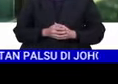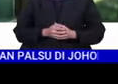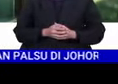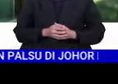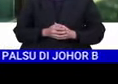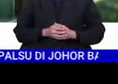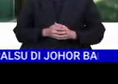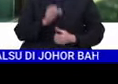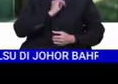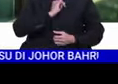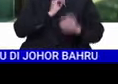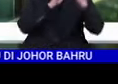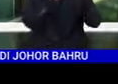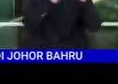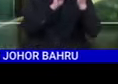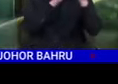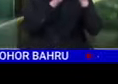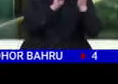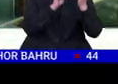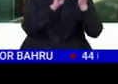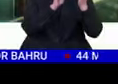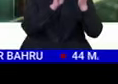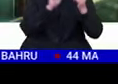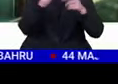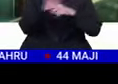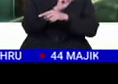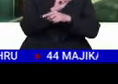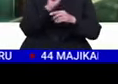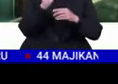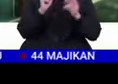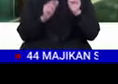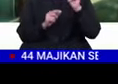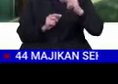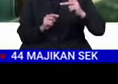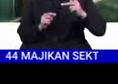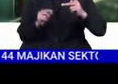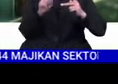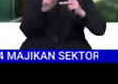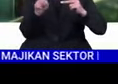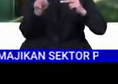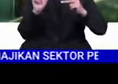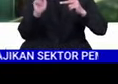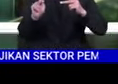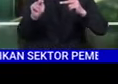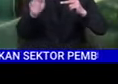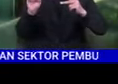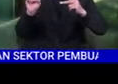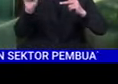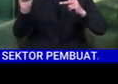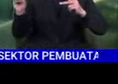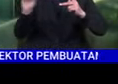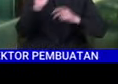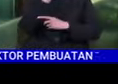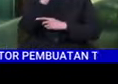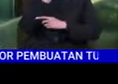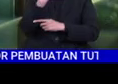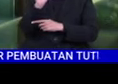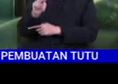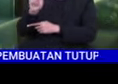Hai percaya Arab selepas ini dirujuk sebagai qd Scope buka lagi kek Mm ya Mulai hari ini